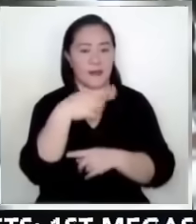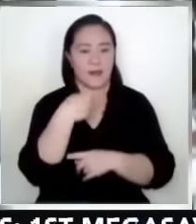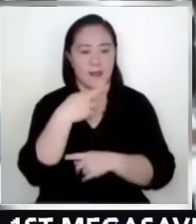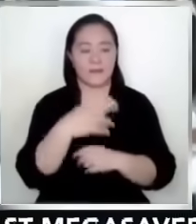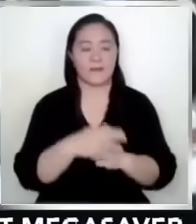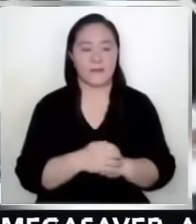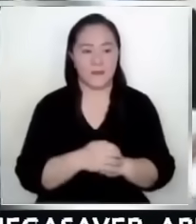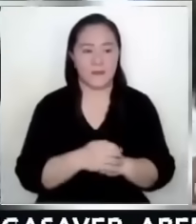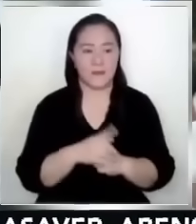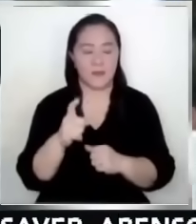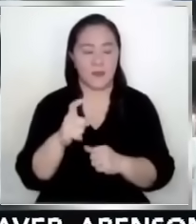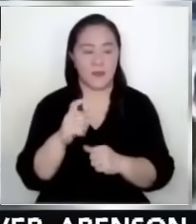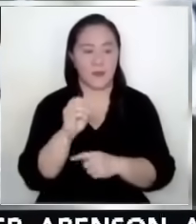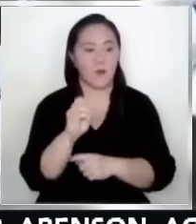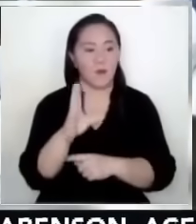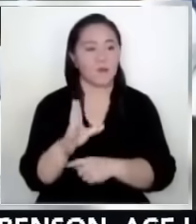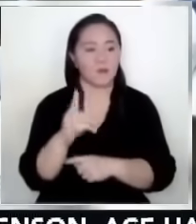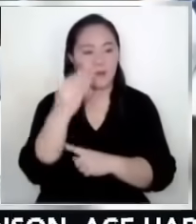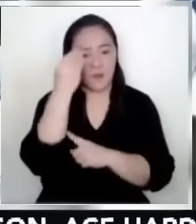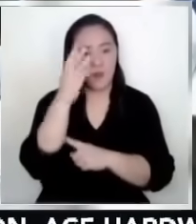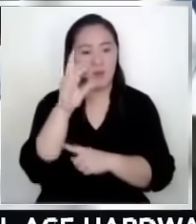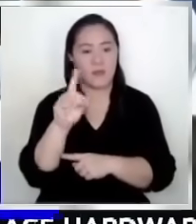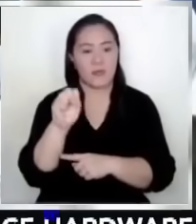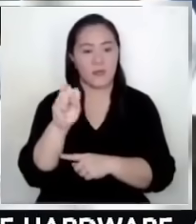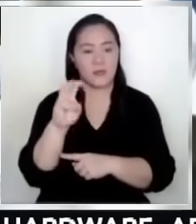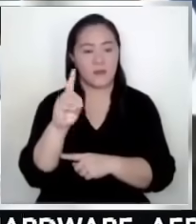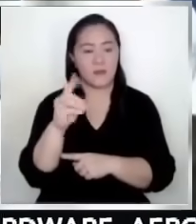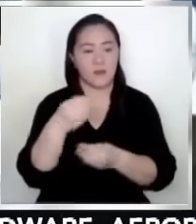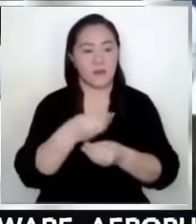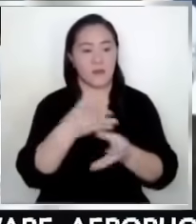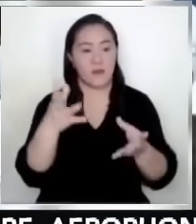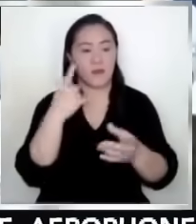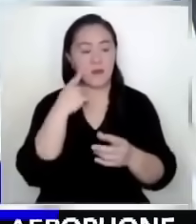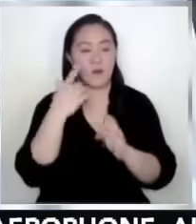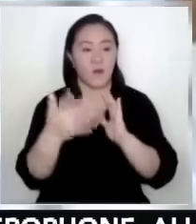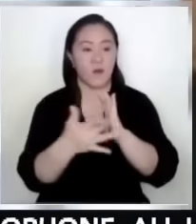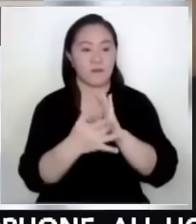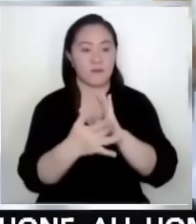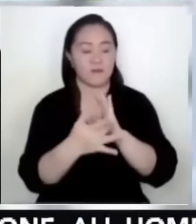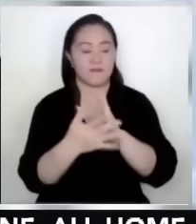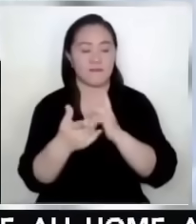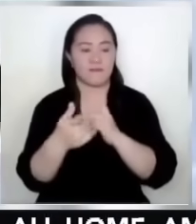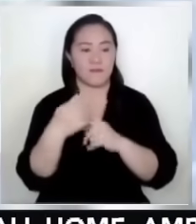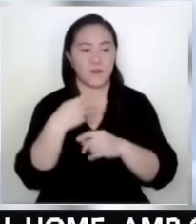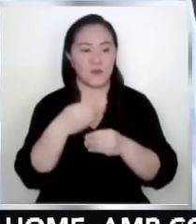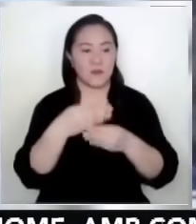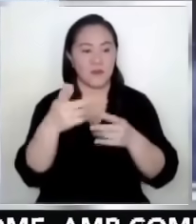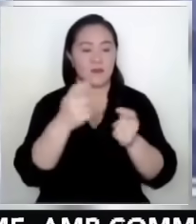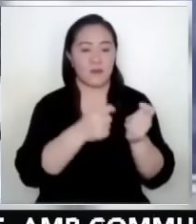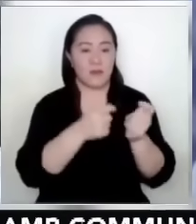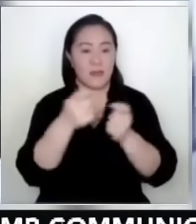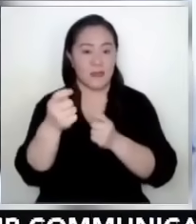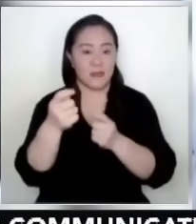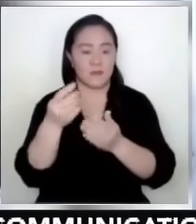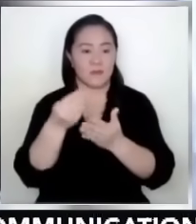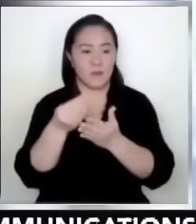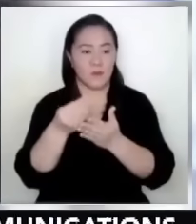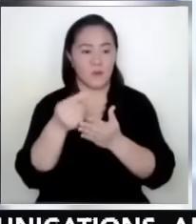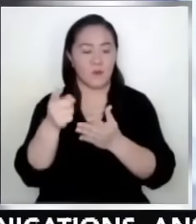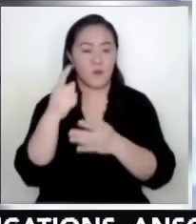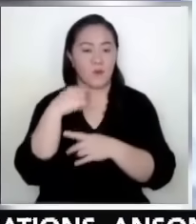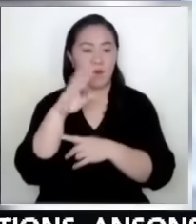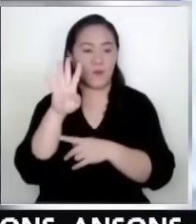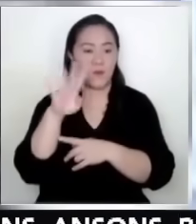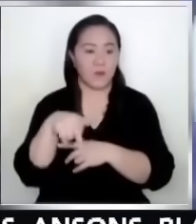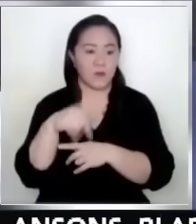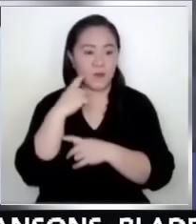na rin ng Pangulo at DSWD ang pamahagi ng Electronic Benefit Transfer o EBT card sa ilang piling beneficiaryo ng food